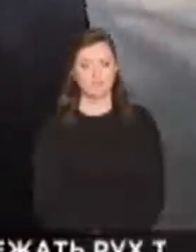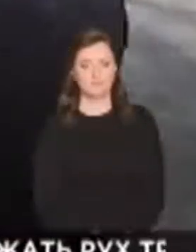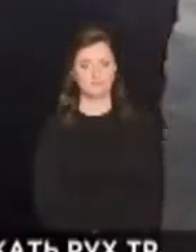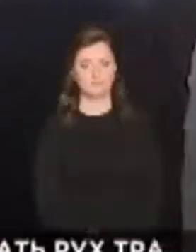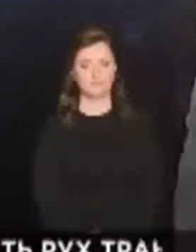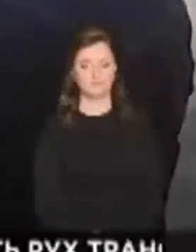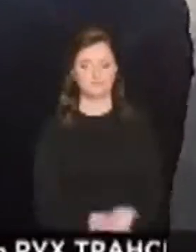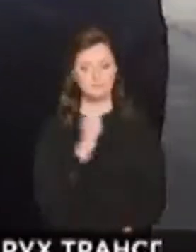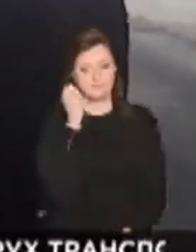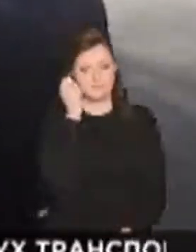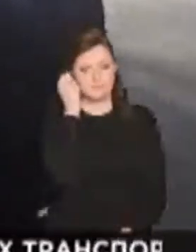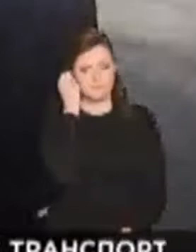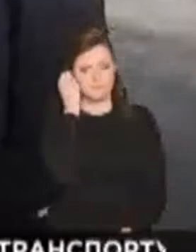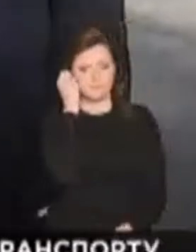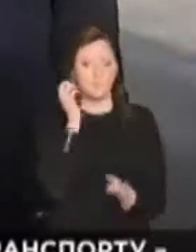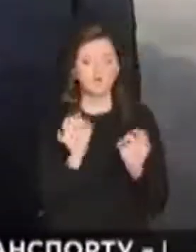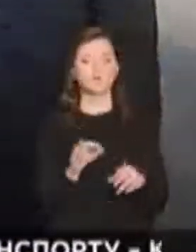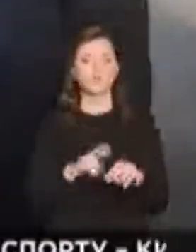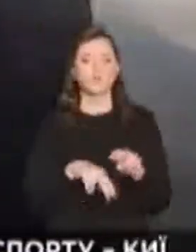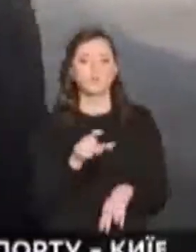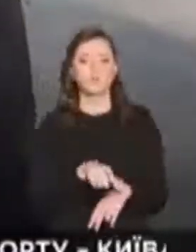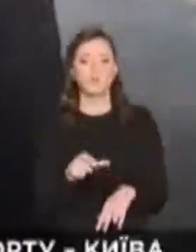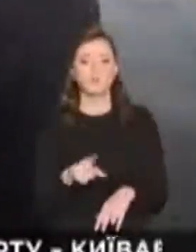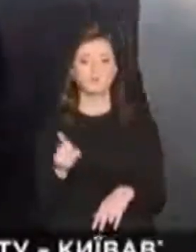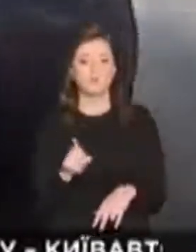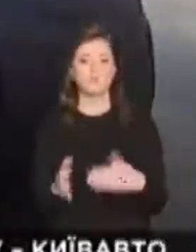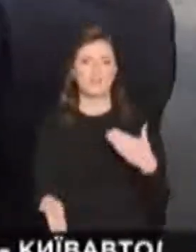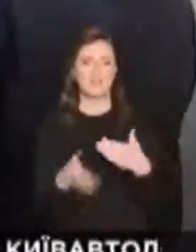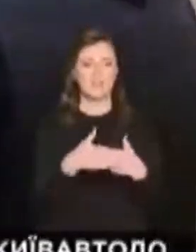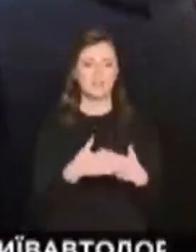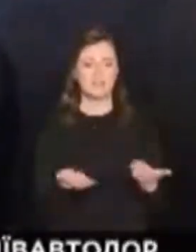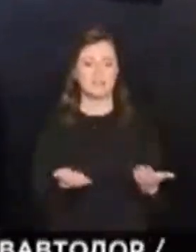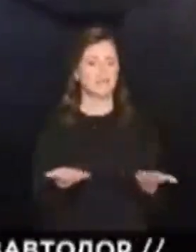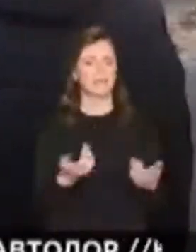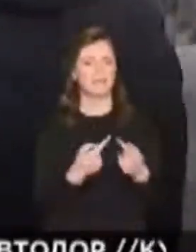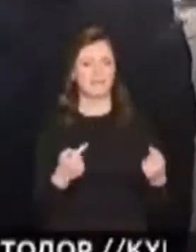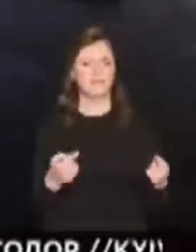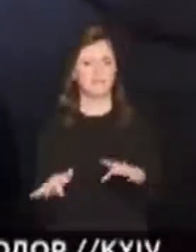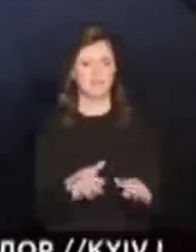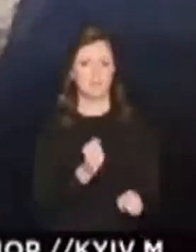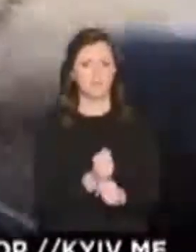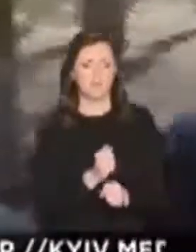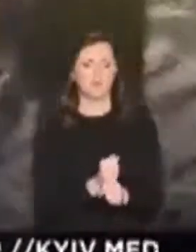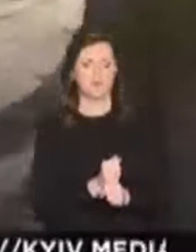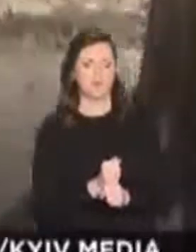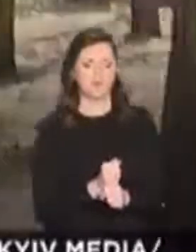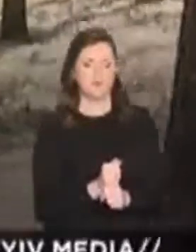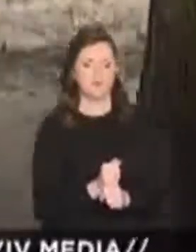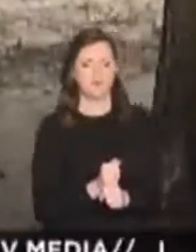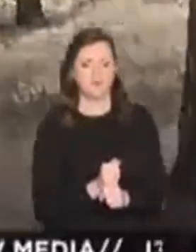дізнатися. Бачу, що ви там розповідали будівельникам, аби вони двері закривали, чи там якісь інші дії робили. От є